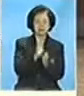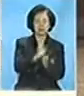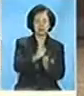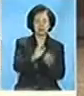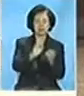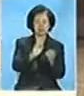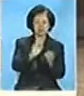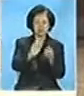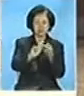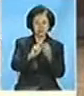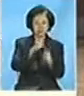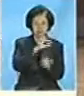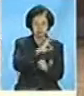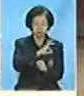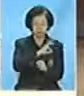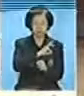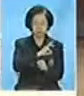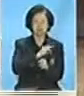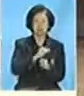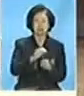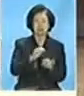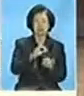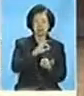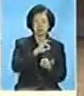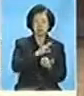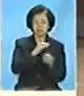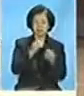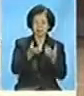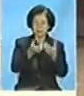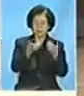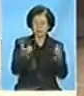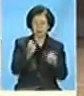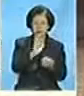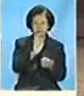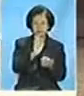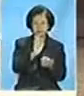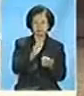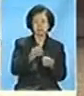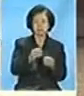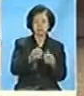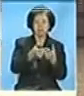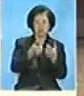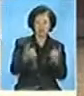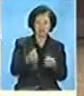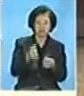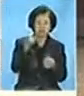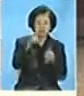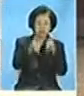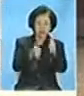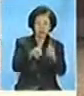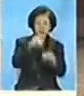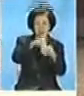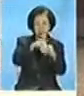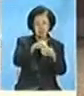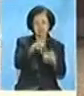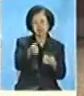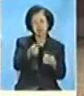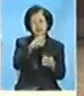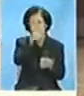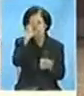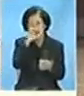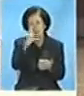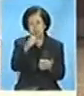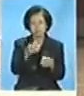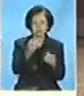ชิกนะครับเราไม่อยากให้เพื่อนสมาชิกมีการแตกแยกแบ่งแยกว่าเข้ามาแล้วว่าอันนี้คือเลือกตั้งที่สรรหาการเ